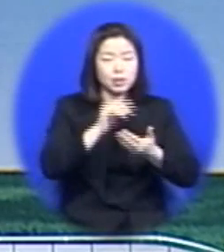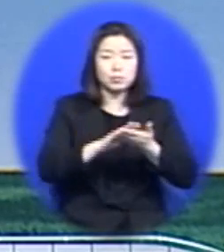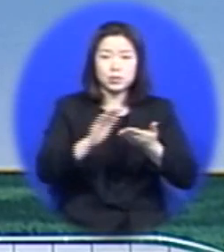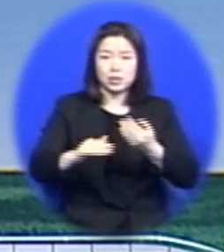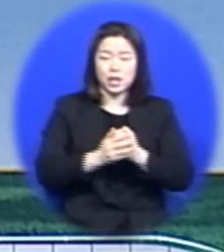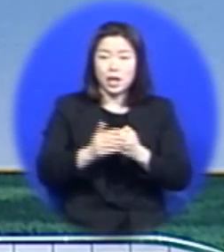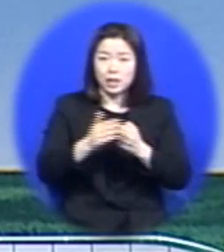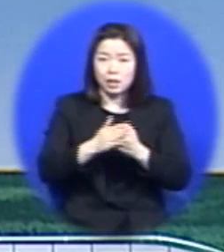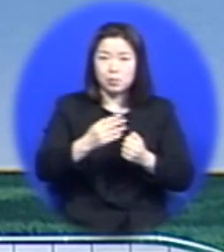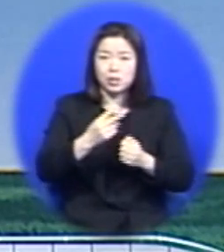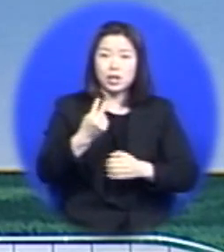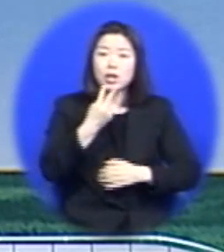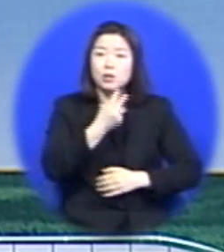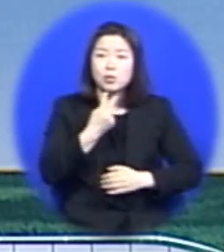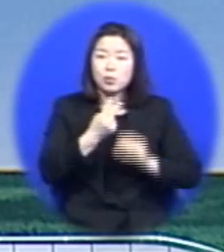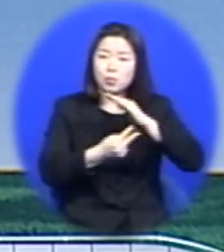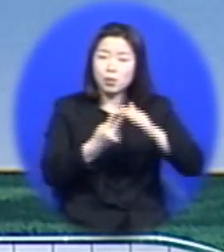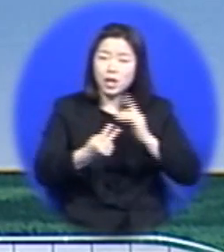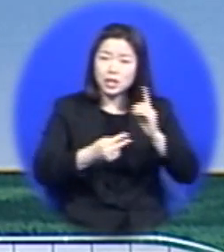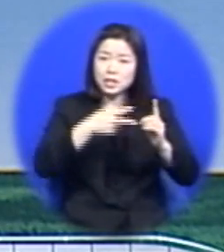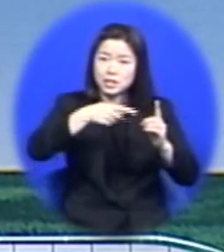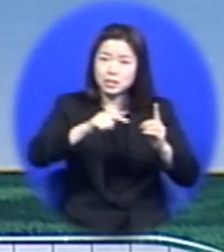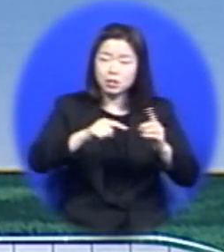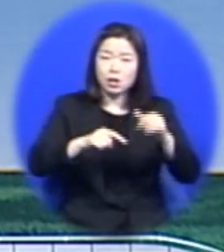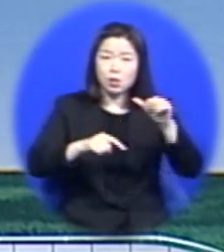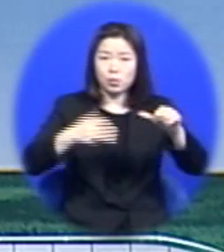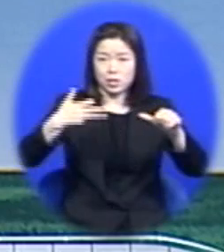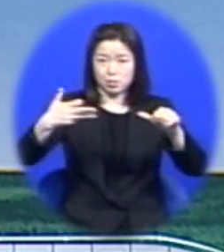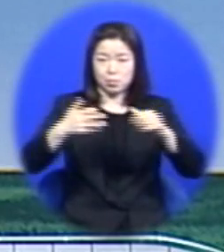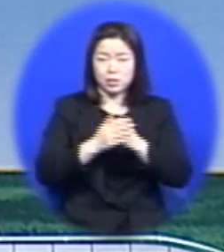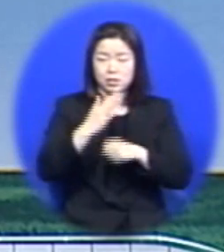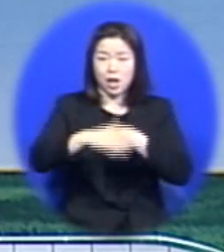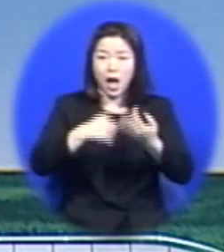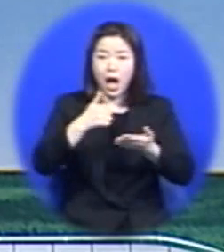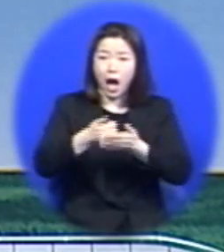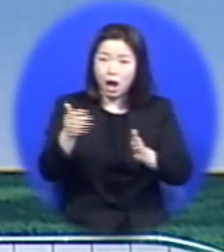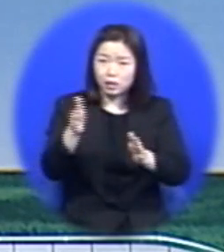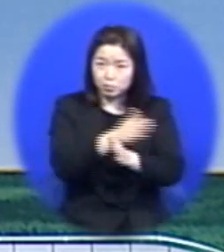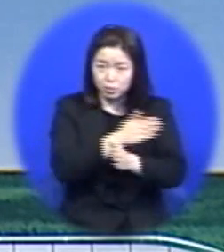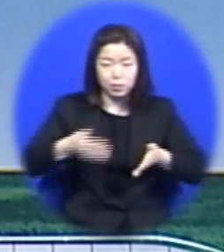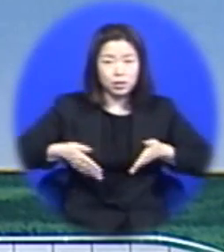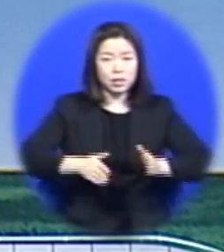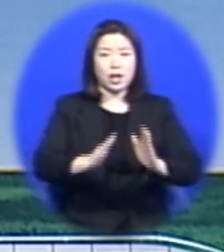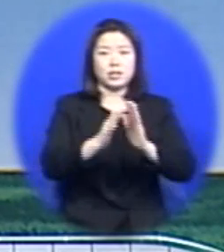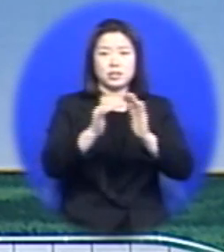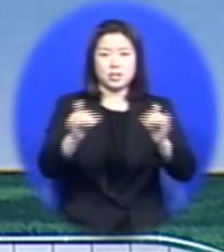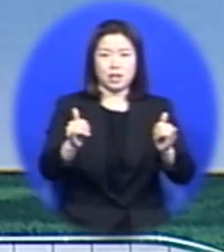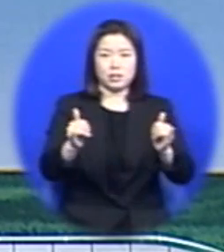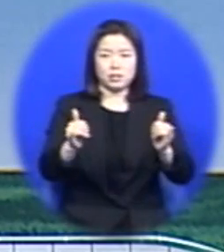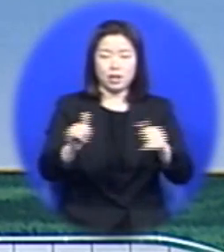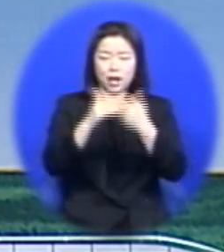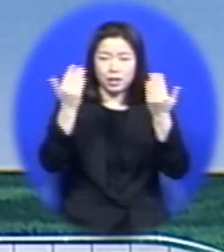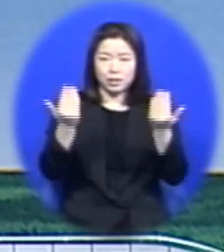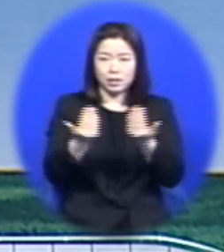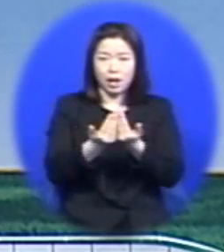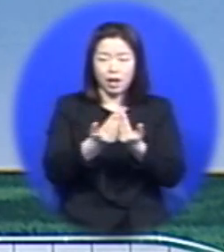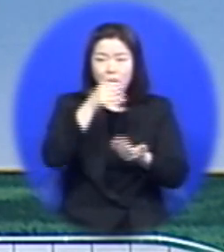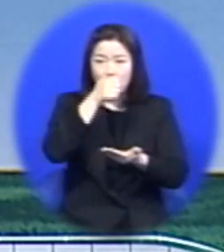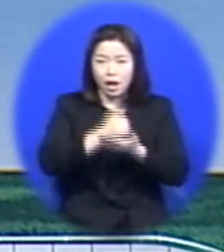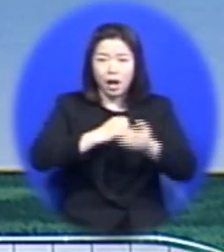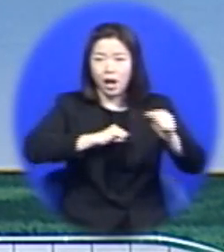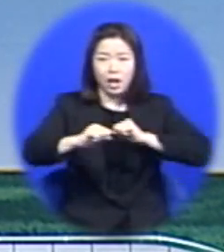그래서 요한일서 5장 18절에 이렇게 말합니다. 하나님께로부터 난 자는 다